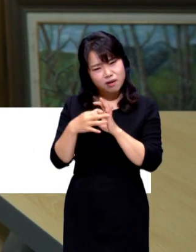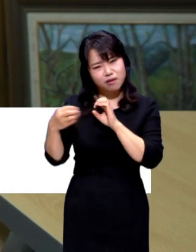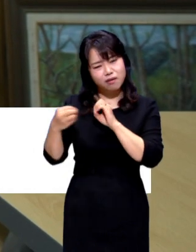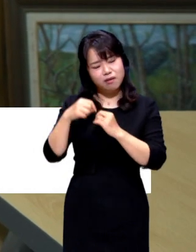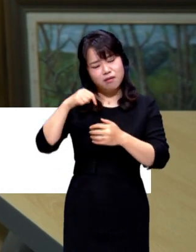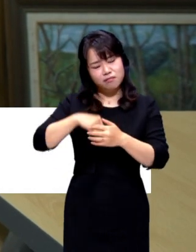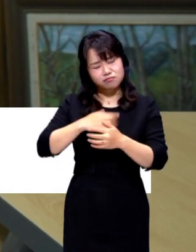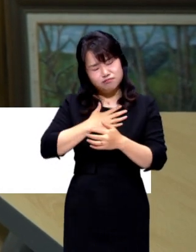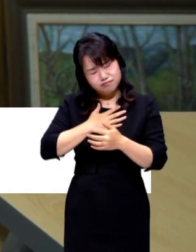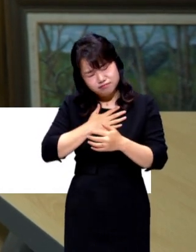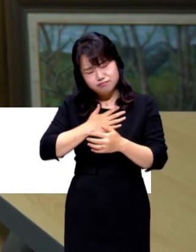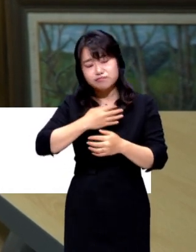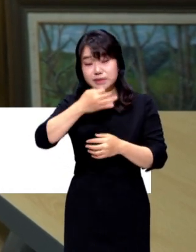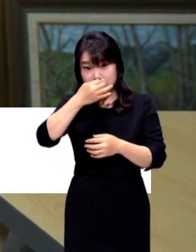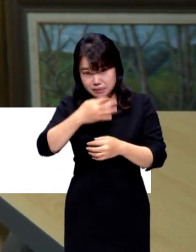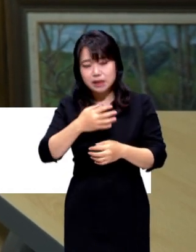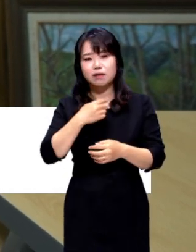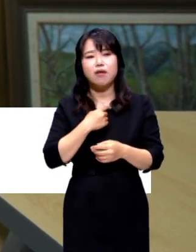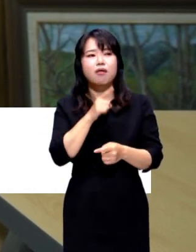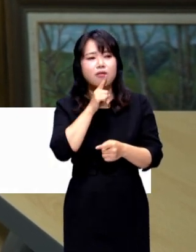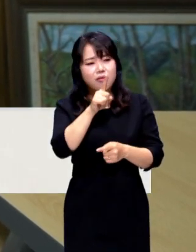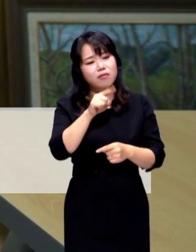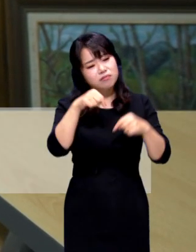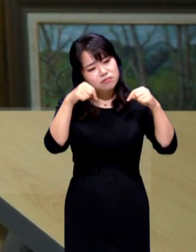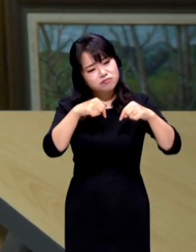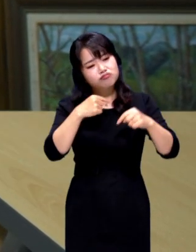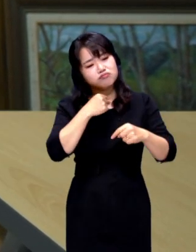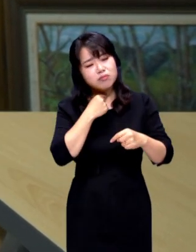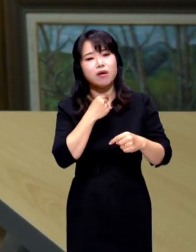상담을 요청하는 건이 좀 많이 있었어요.